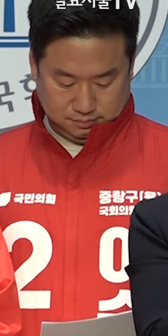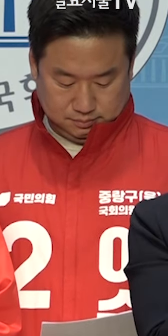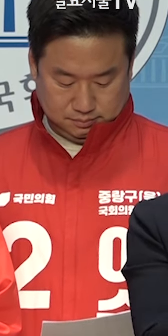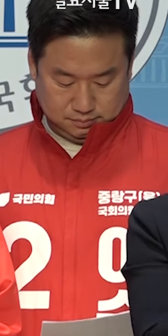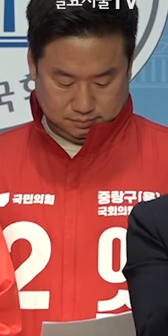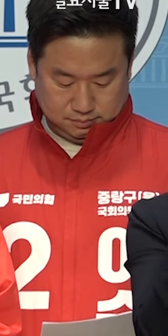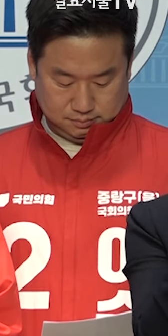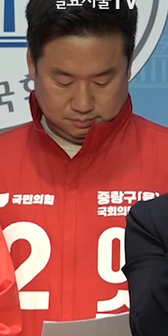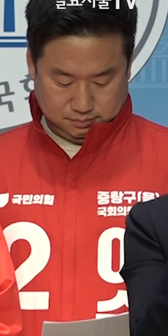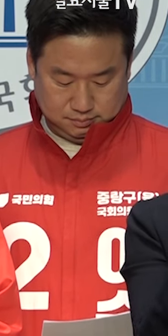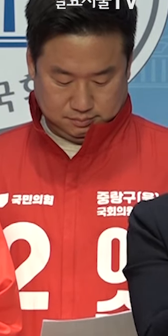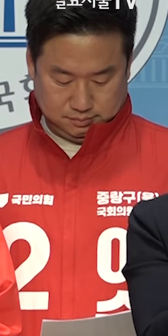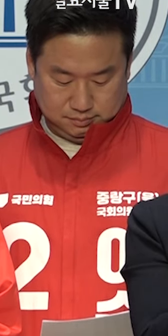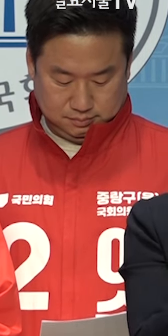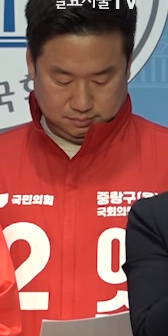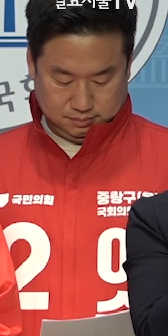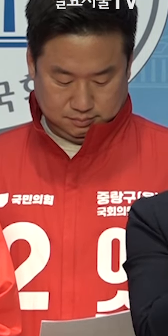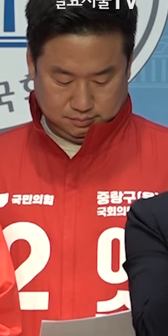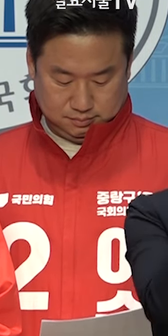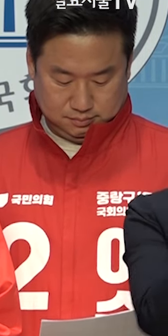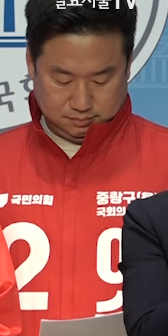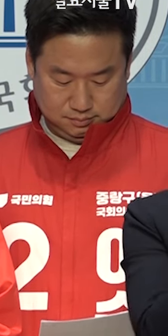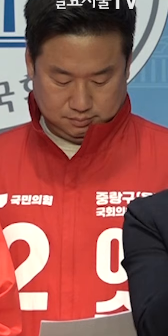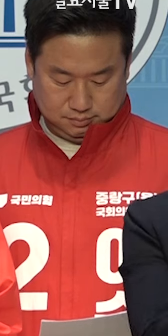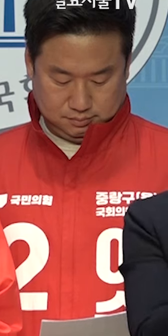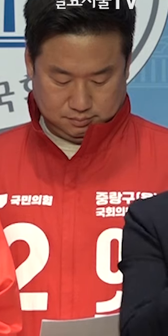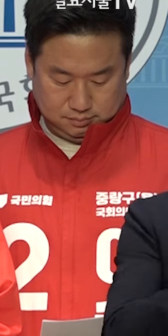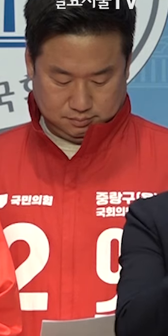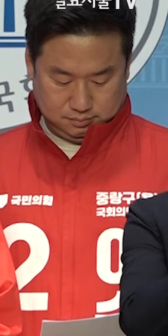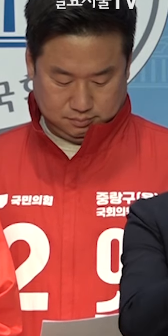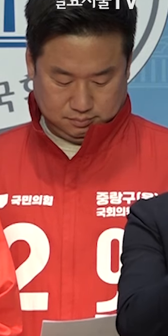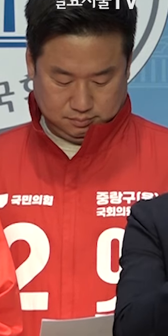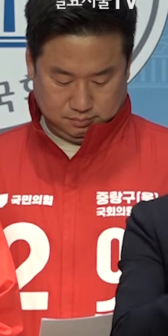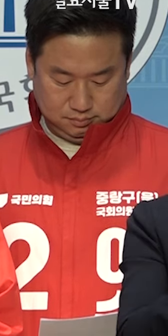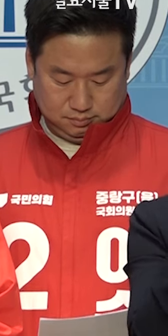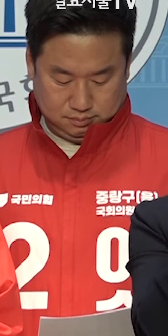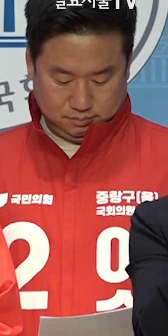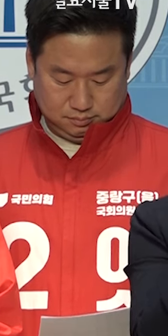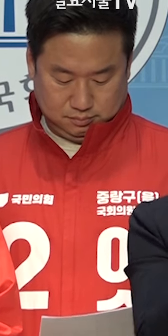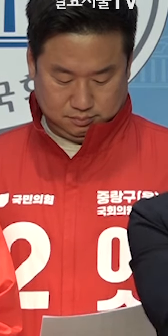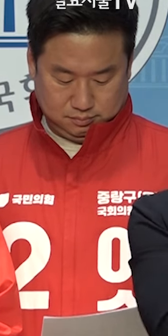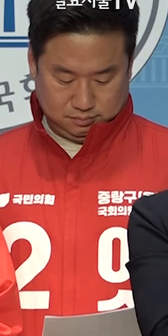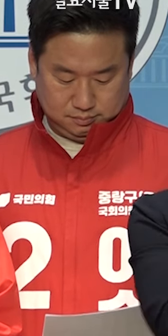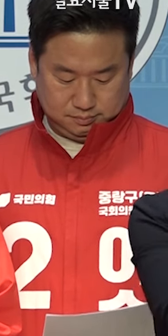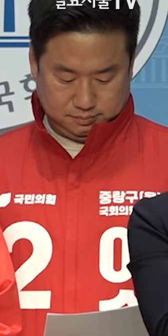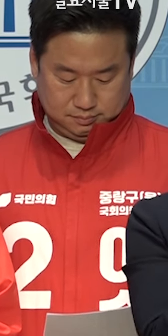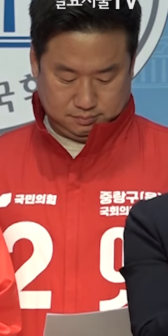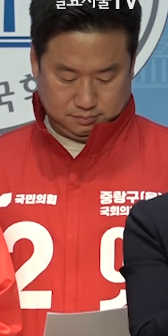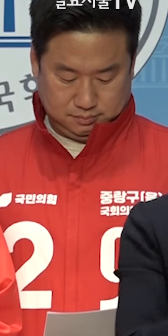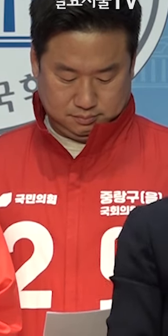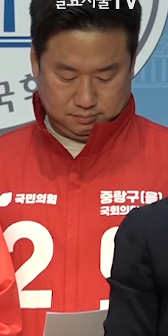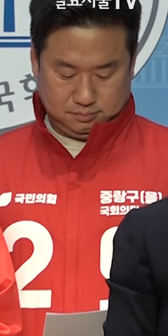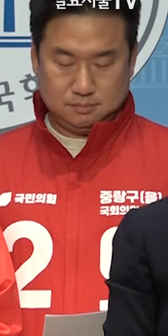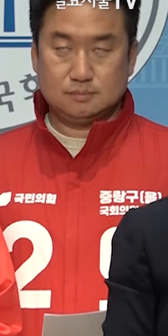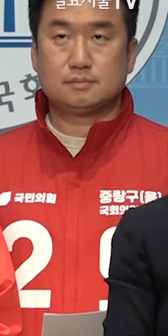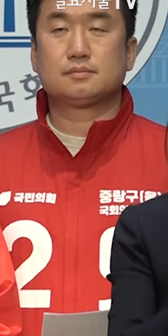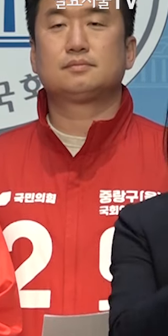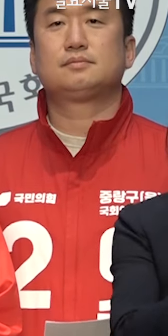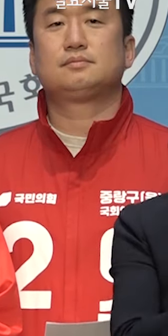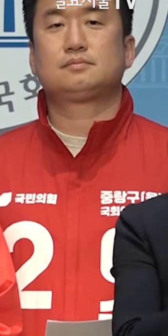한미동맹을 부정하니 정작 자신의 아들들은 모두 미국 국적자로 만든 사람